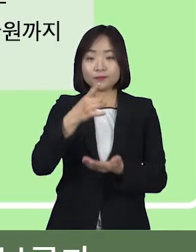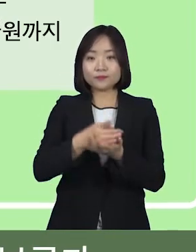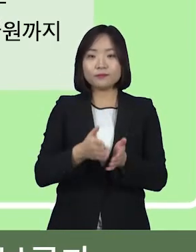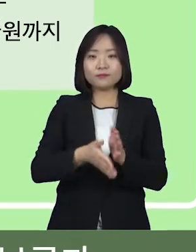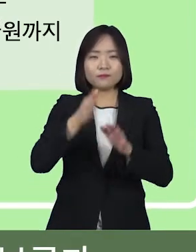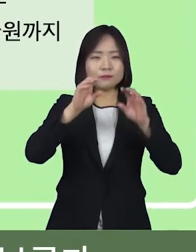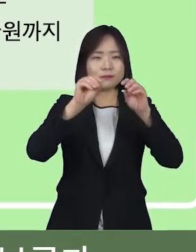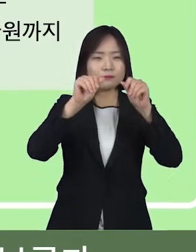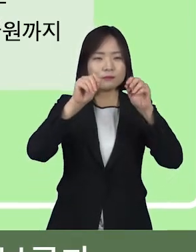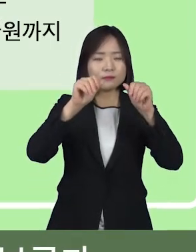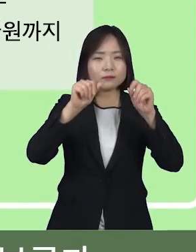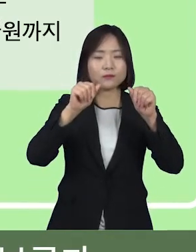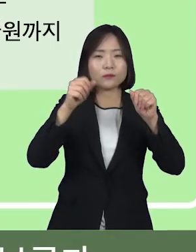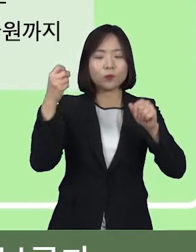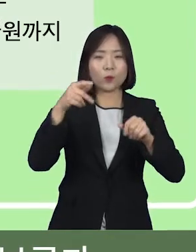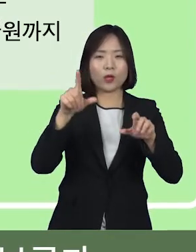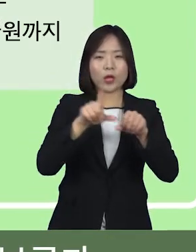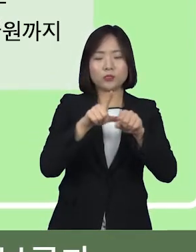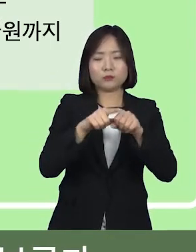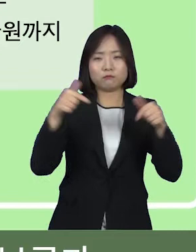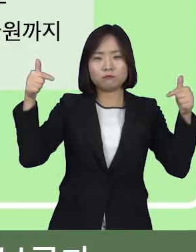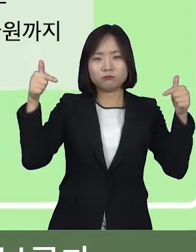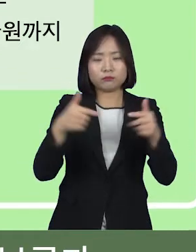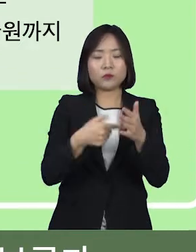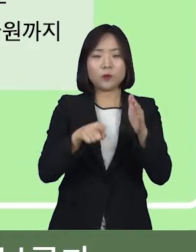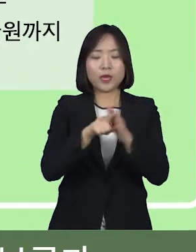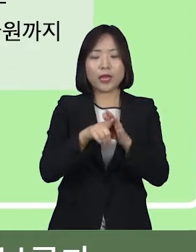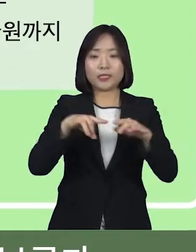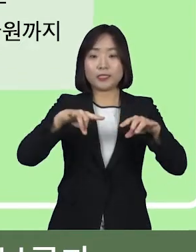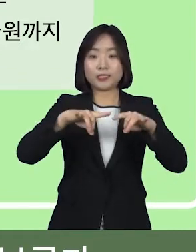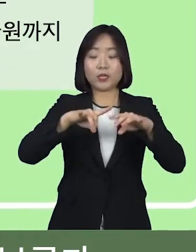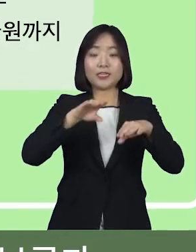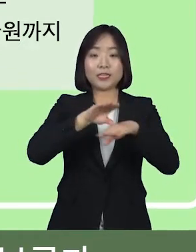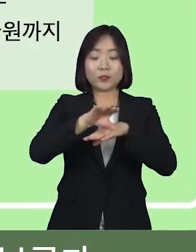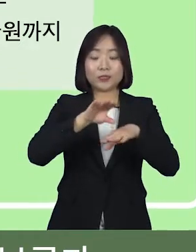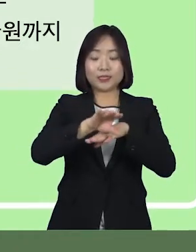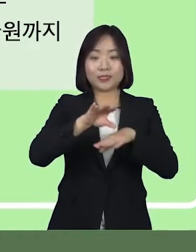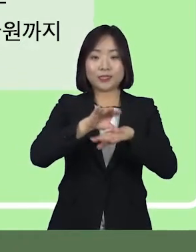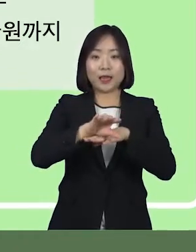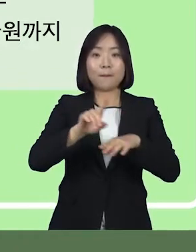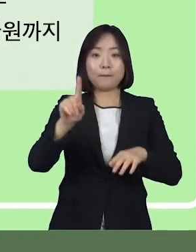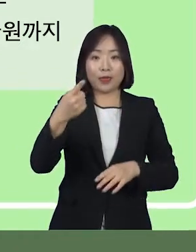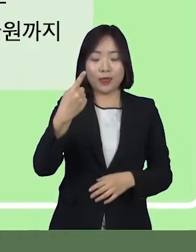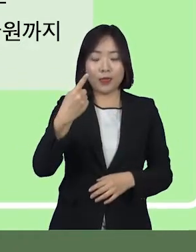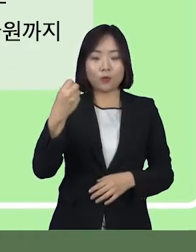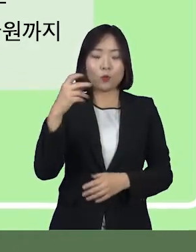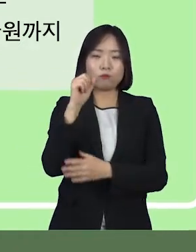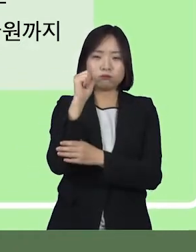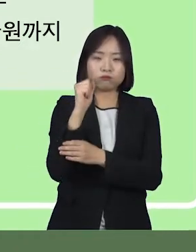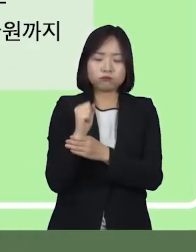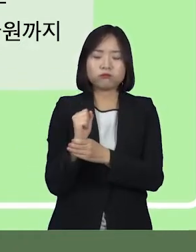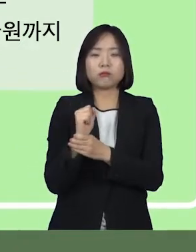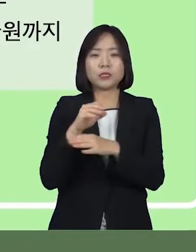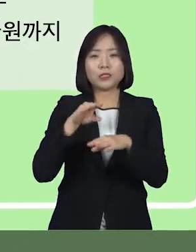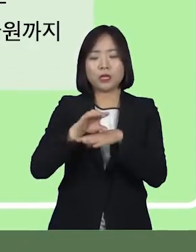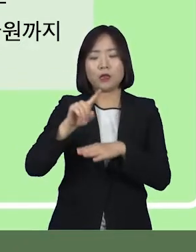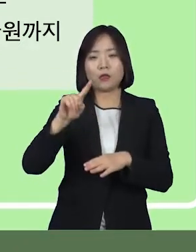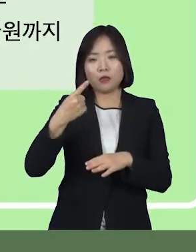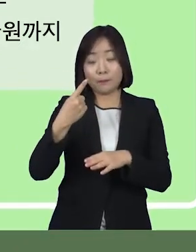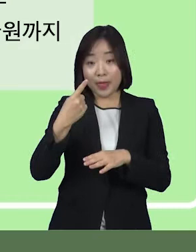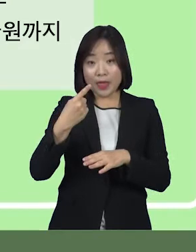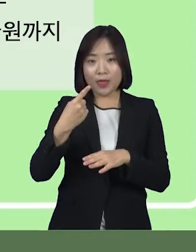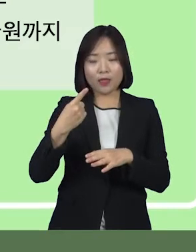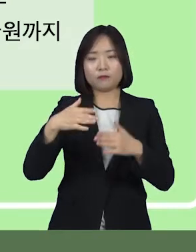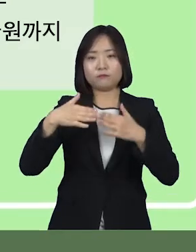천안시는 미세먼지와 온실가스 감축을 위해 전기자동차 100대 민간보급과 노후경유차 100대 조기폐차 지원